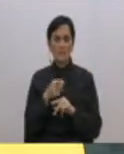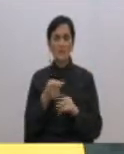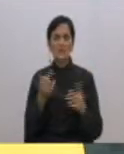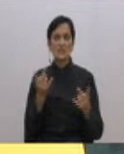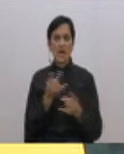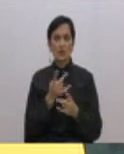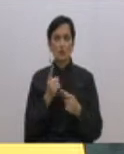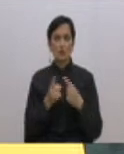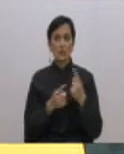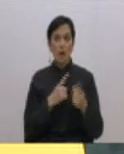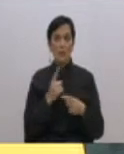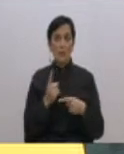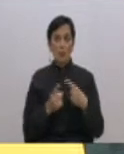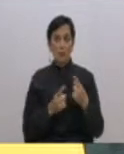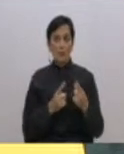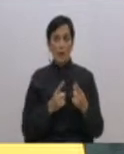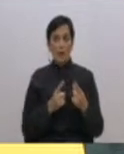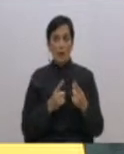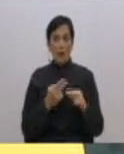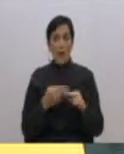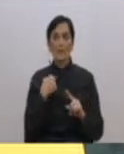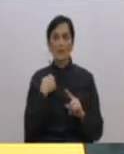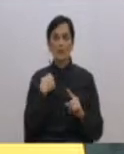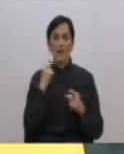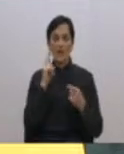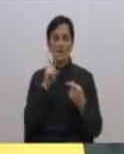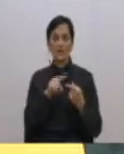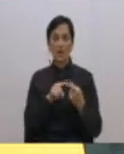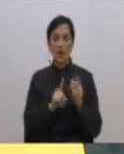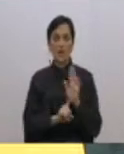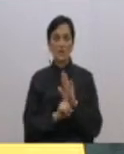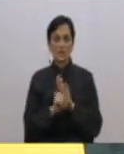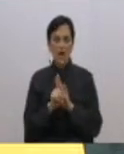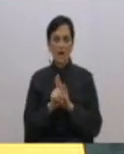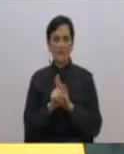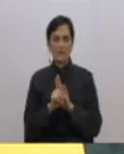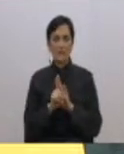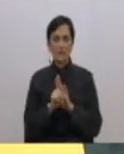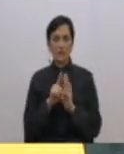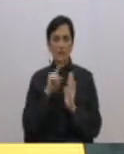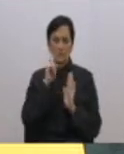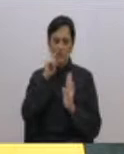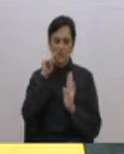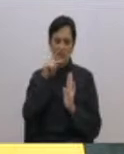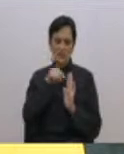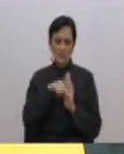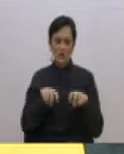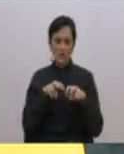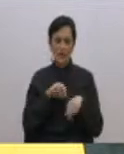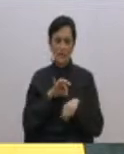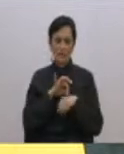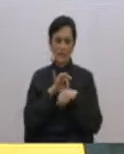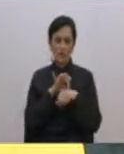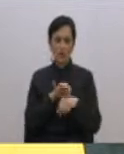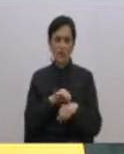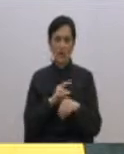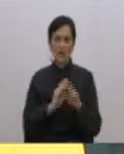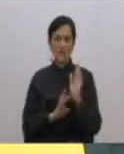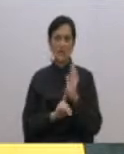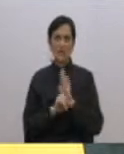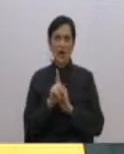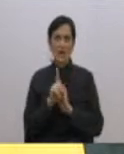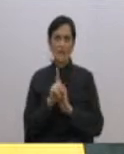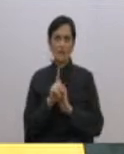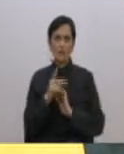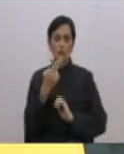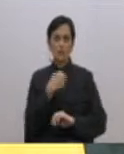საჭიროებს რეფორმას. ამის შემდეგ დავიწყეთ უფრო სიღრმისეული კვლევის ჩატარების, დავიწყეთ